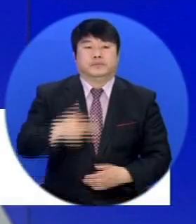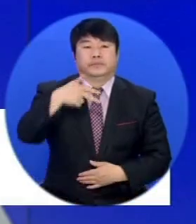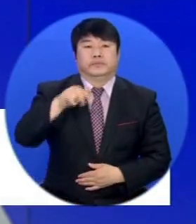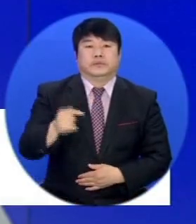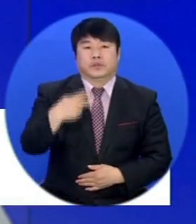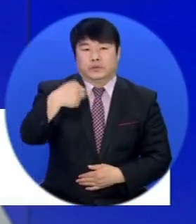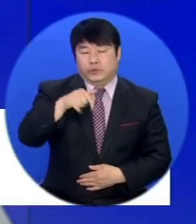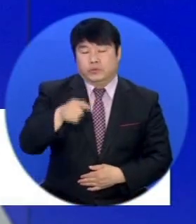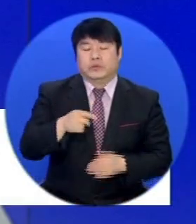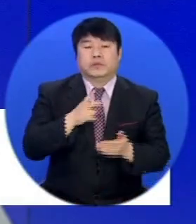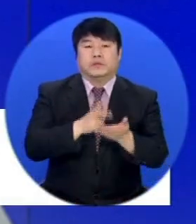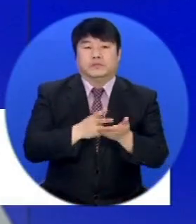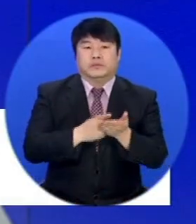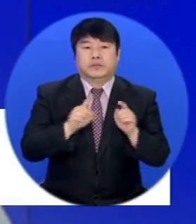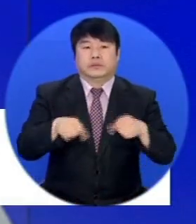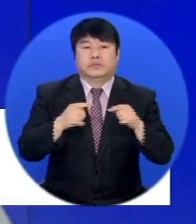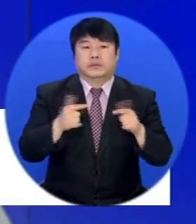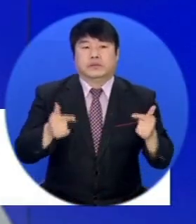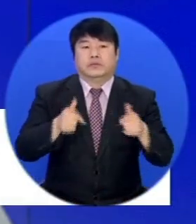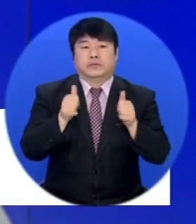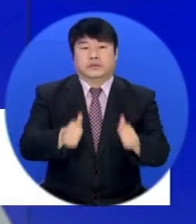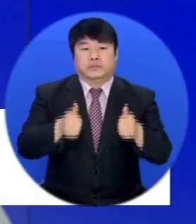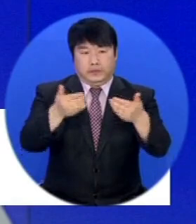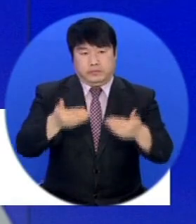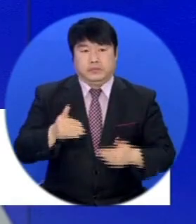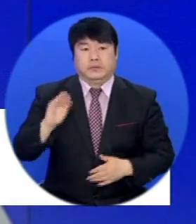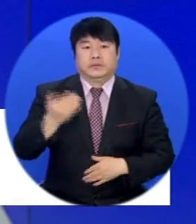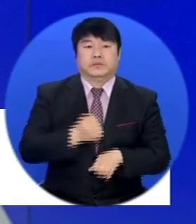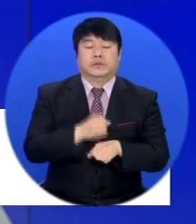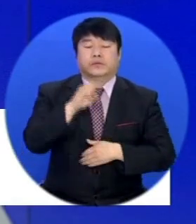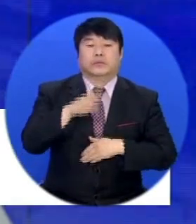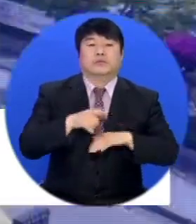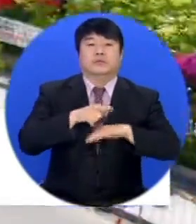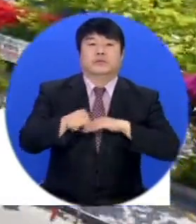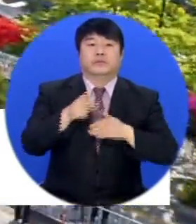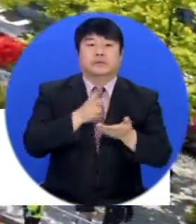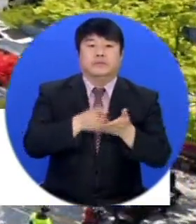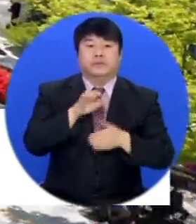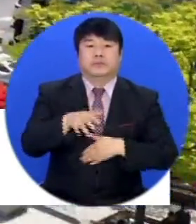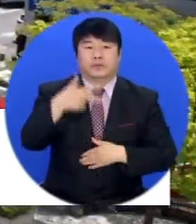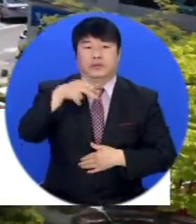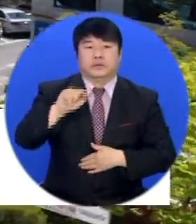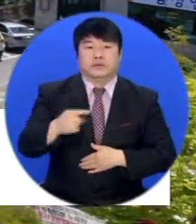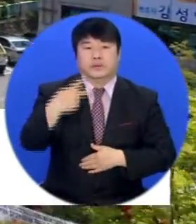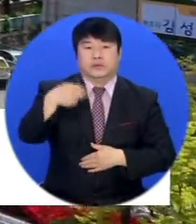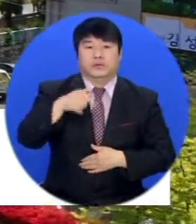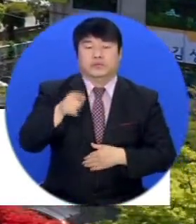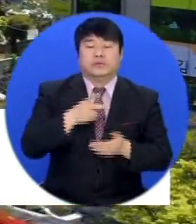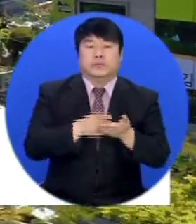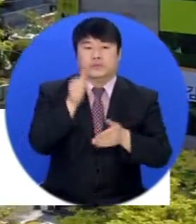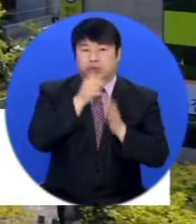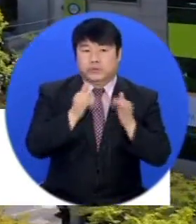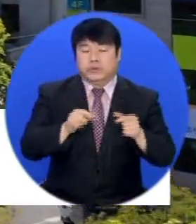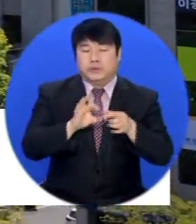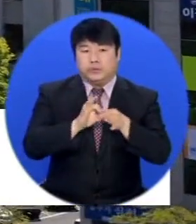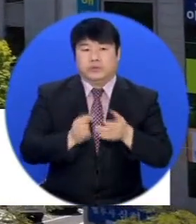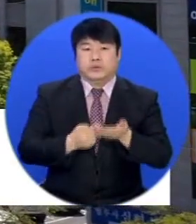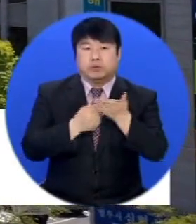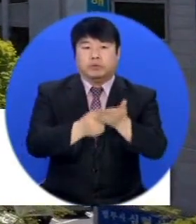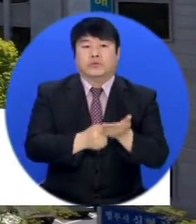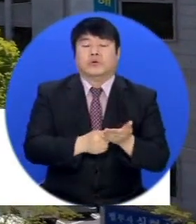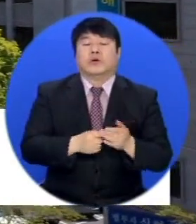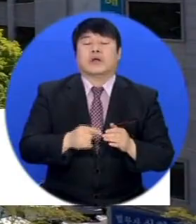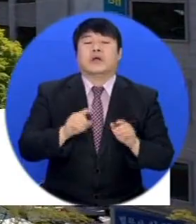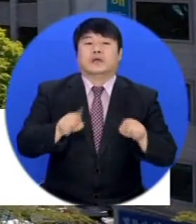전두환이 법정에 출석하지 않고 재판을 받게 됐습니다. 광주지방법원은 전두환이 변호사를 통해 신청한 피고인